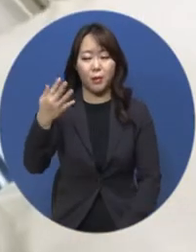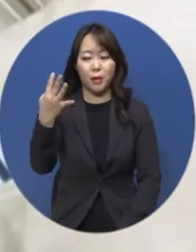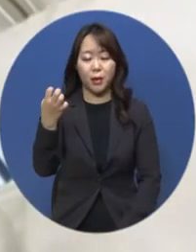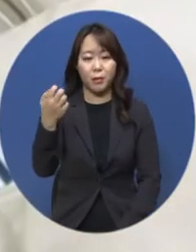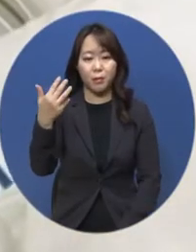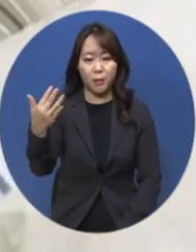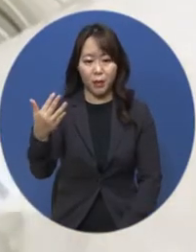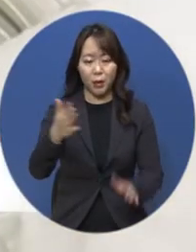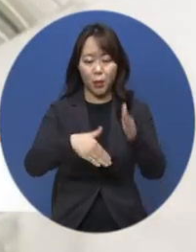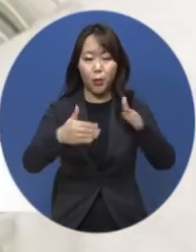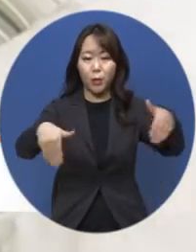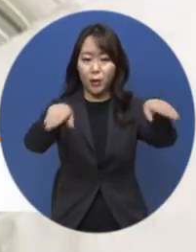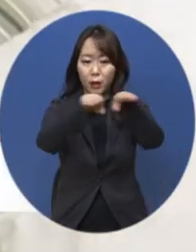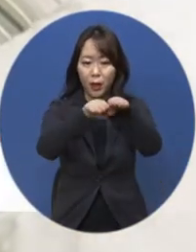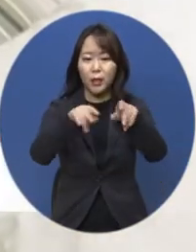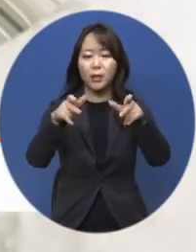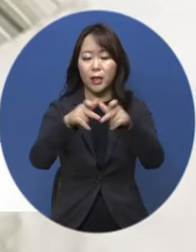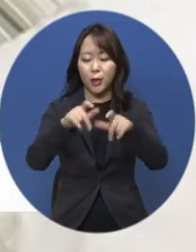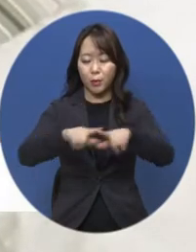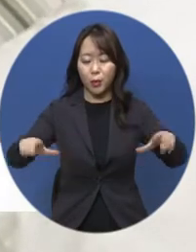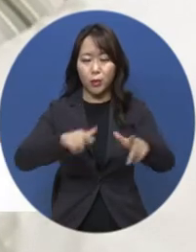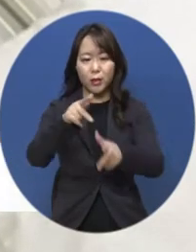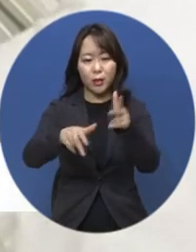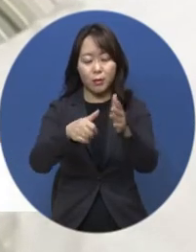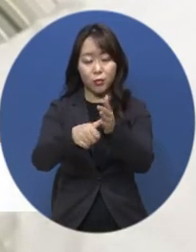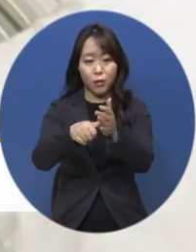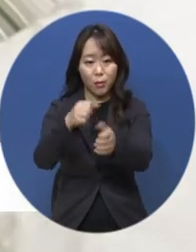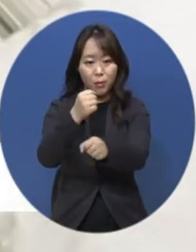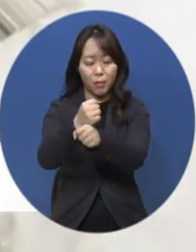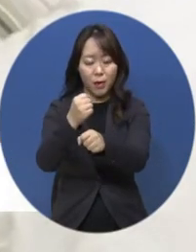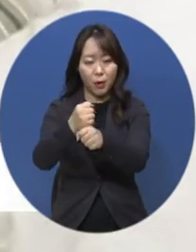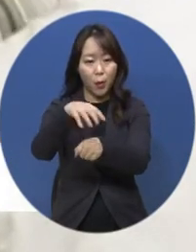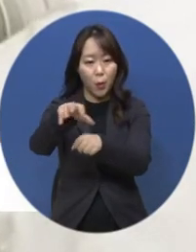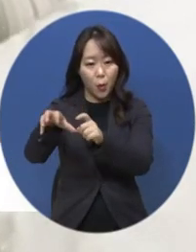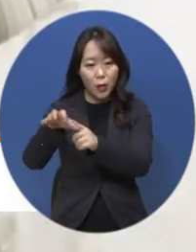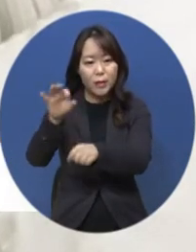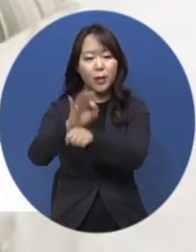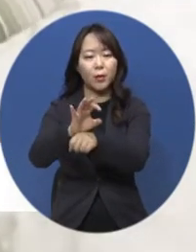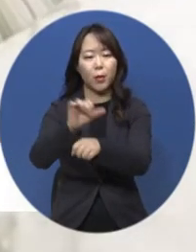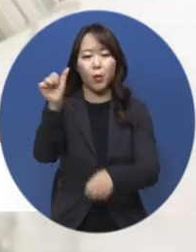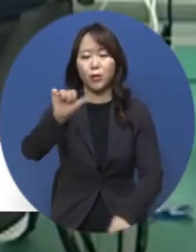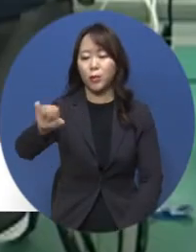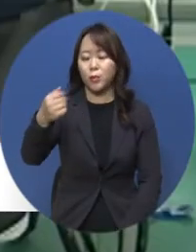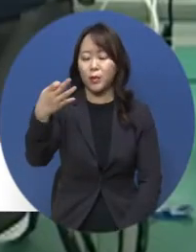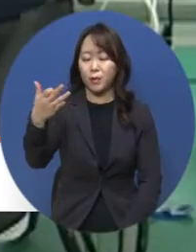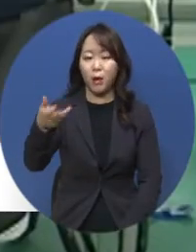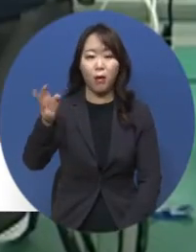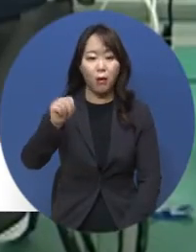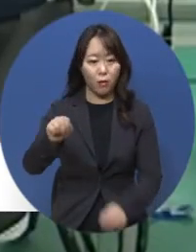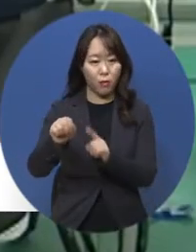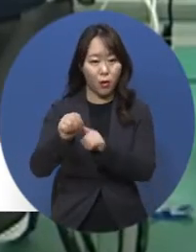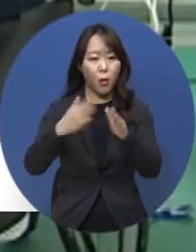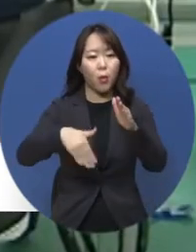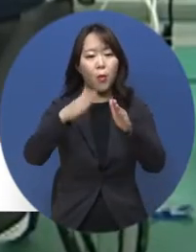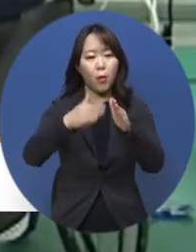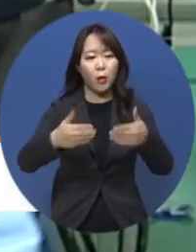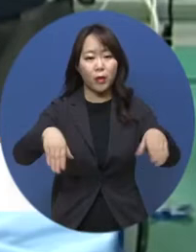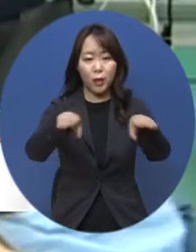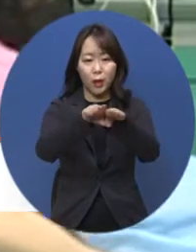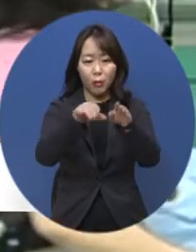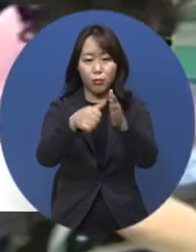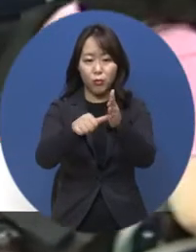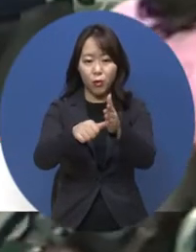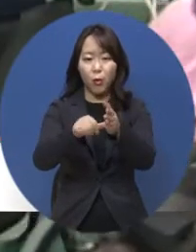공공기관의 장애인 포즈 사업장 생 산 품 구 매 해 그 5518 원으로 궁금 기관총 물품 용역 구매